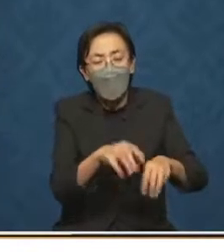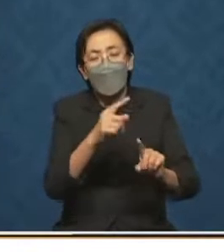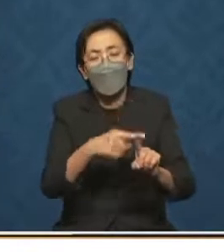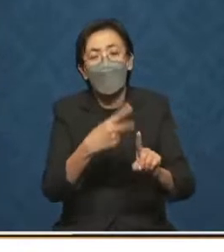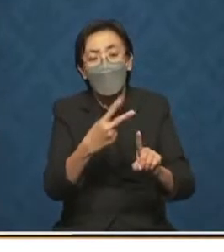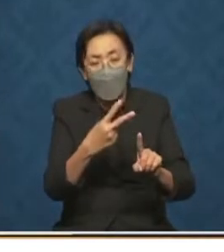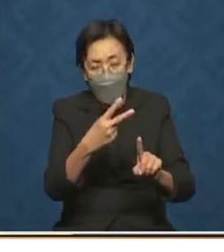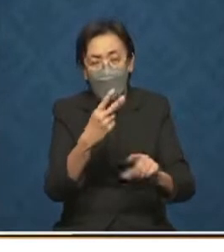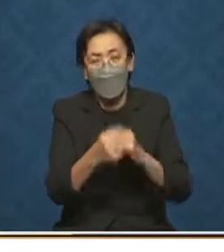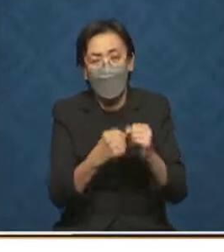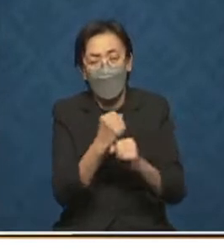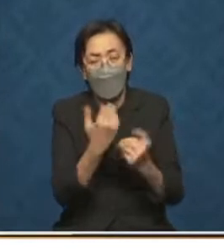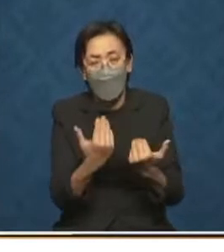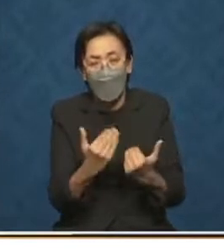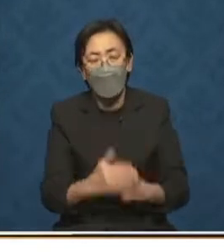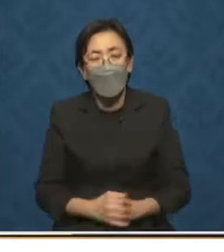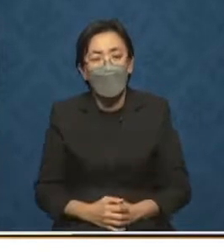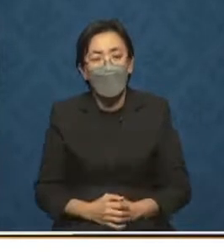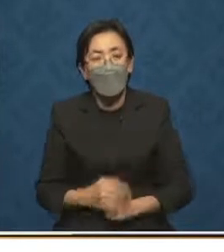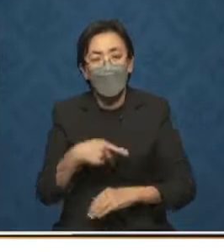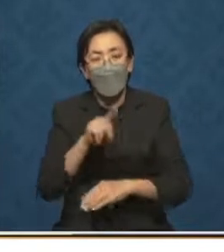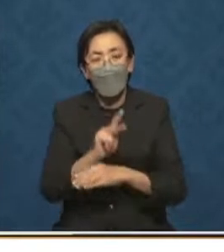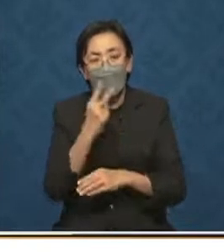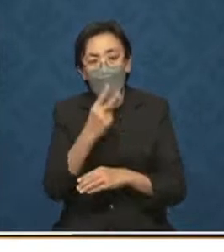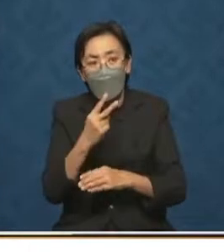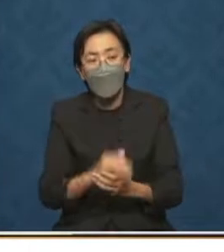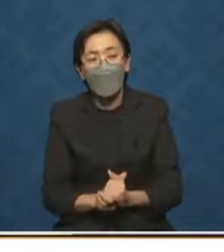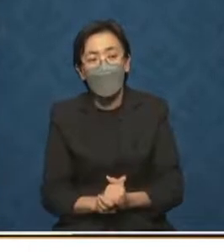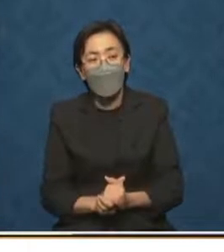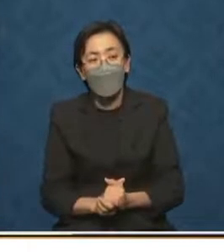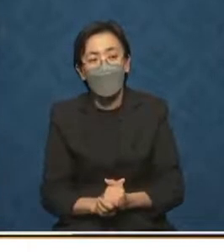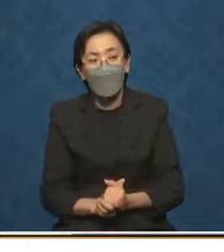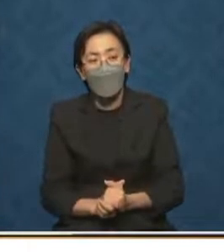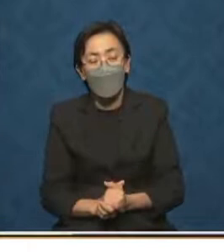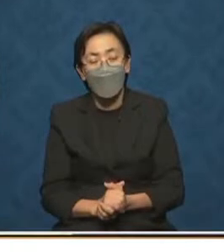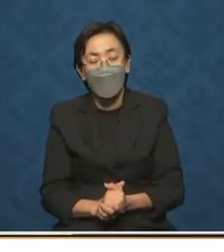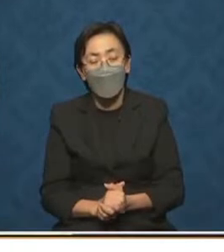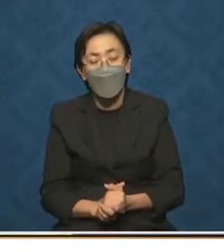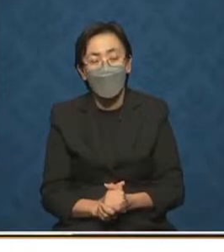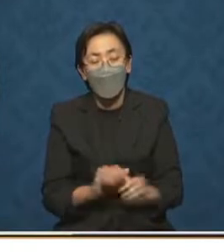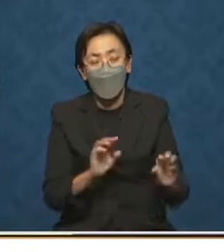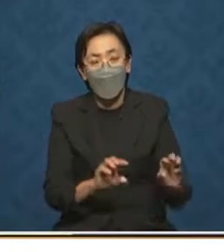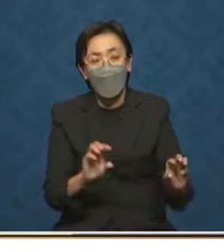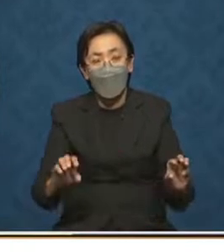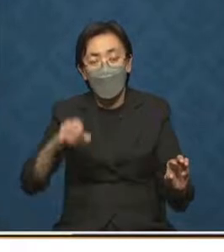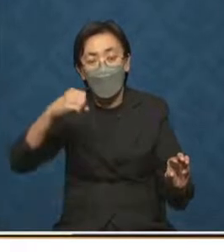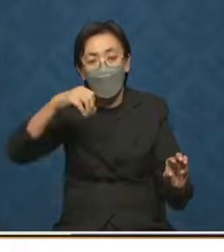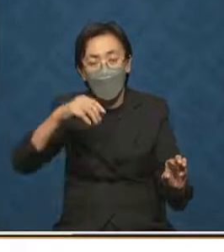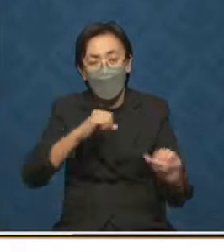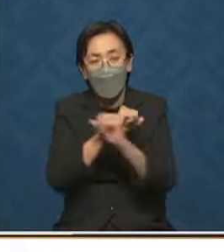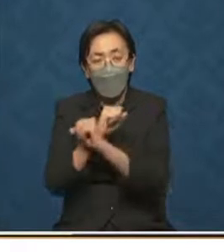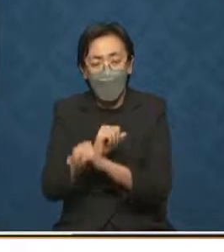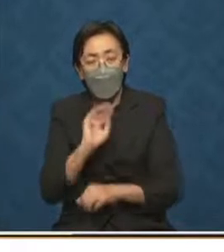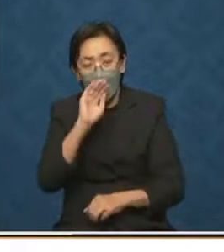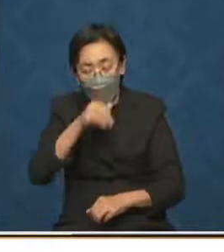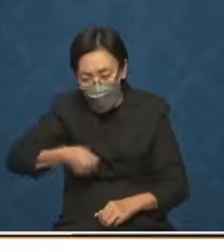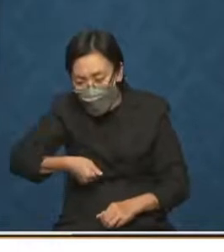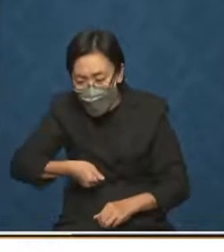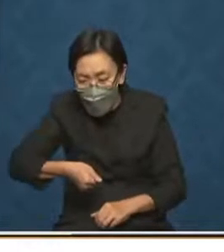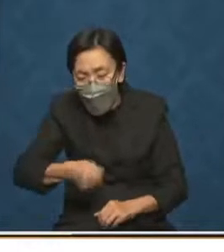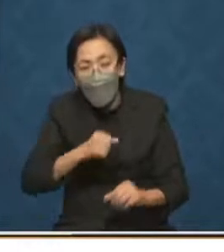ุภาที่ผ่านมาสำหทานดูสิครั หวไฟ้าสามารถที่จะกั้นช้างได้ไหม